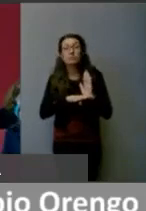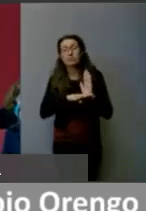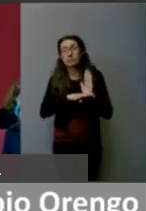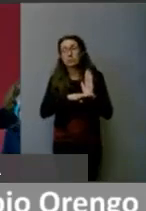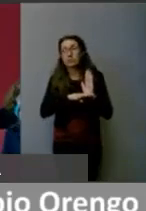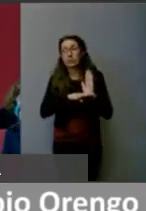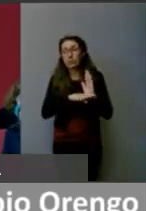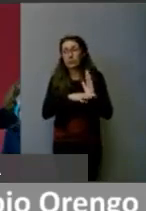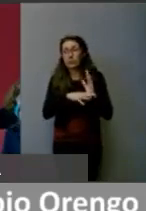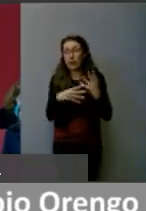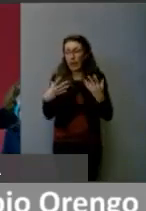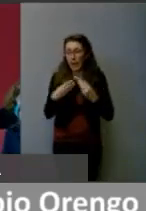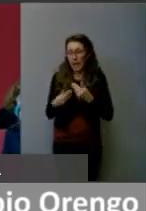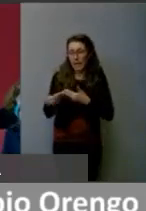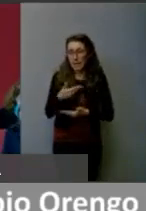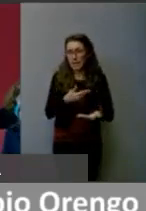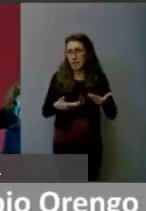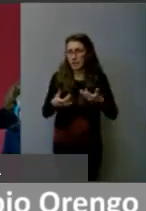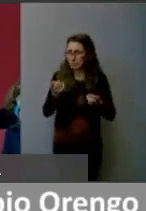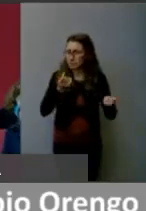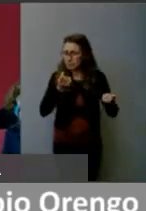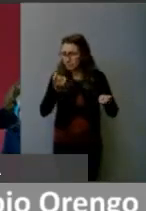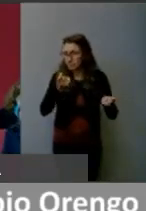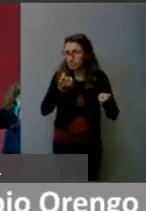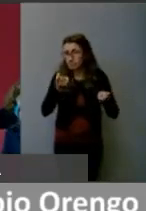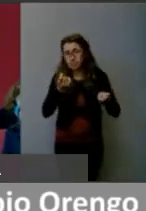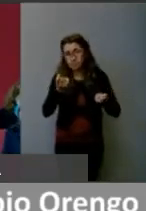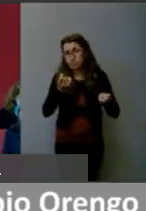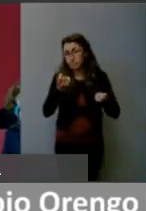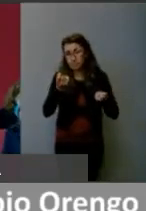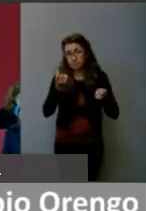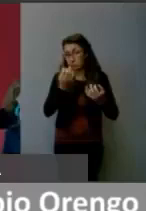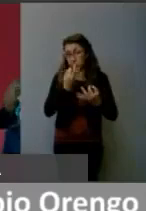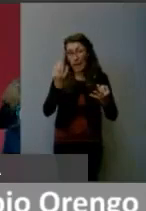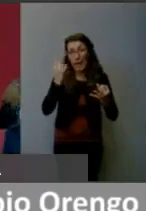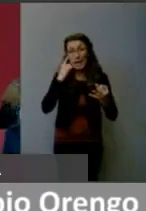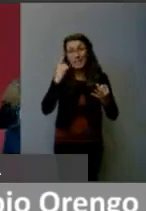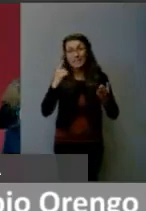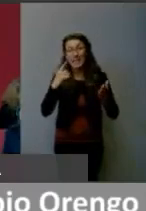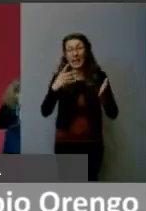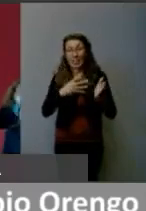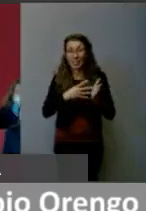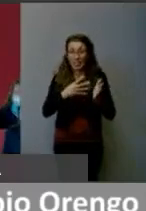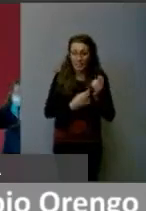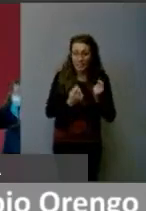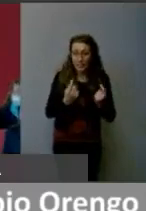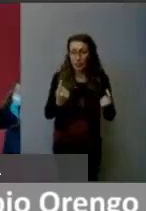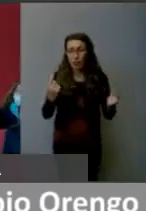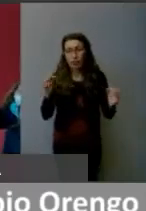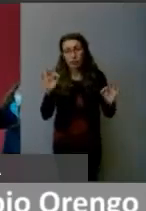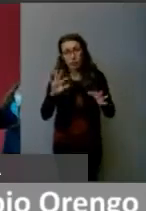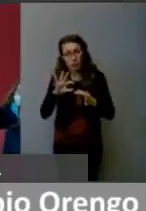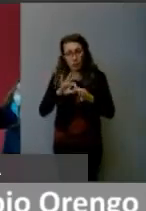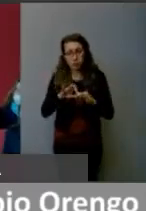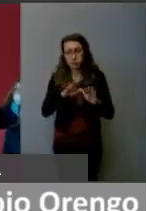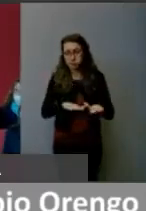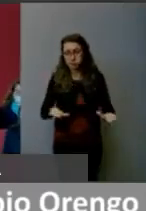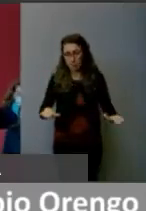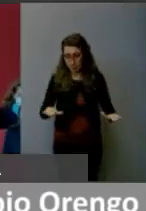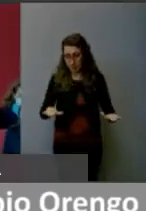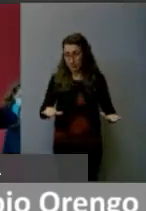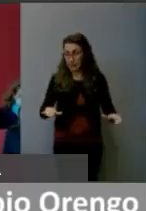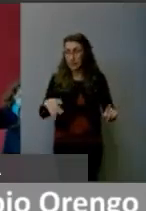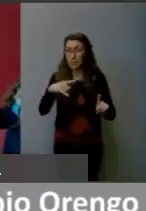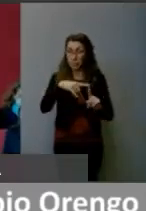insieme gestire al meglio le criticità delle persone in età pediatrica, ma dirò di più anche delle